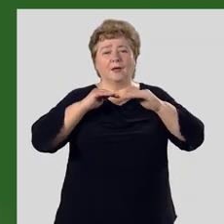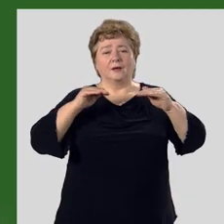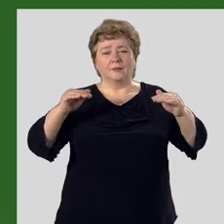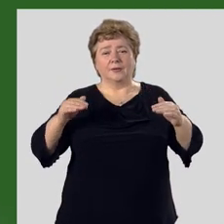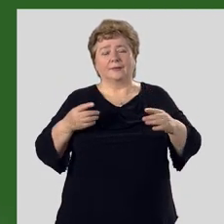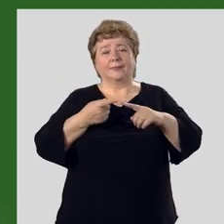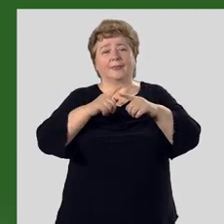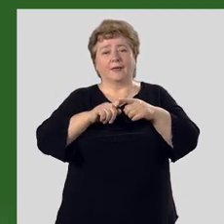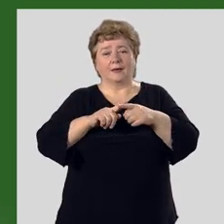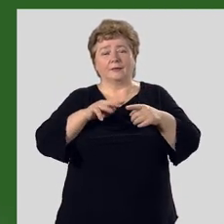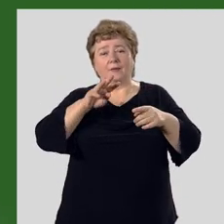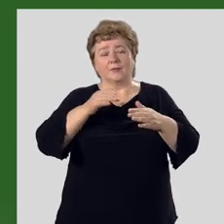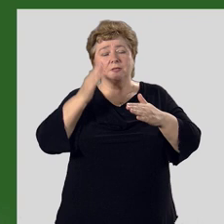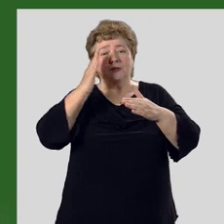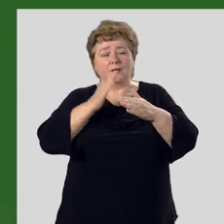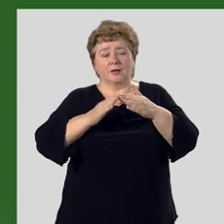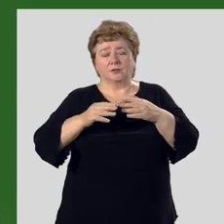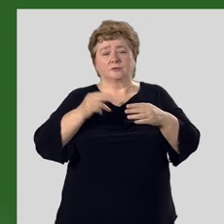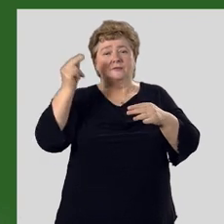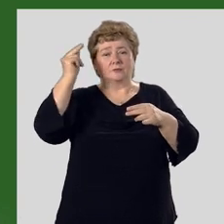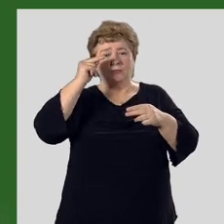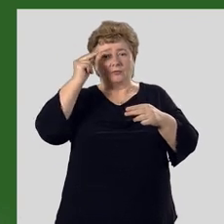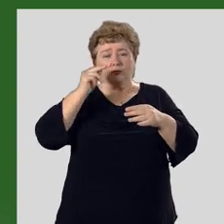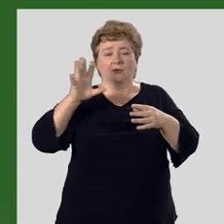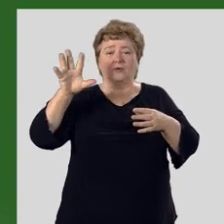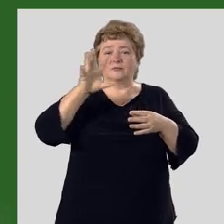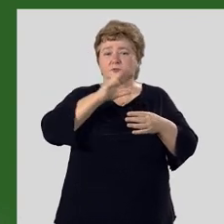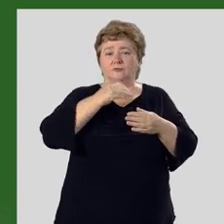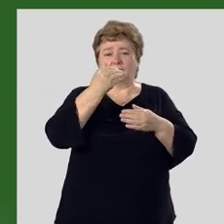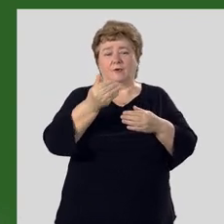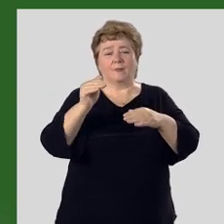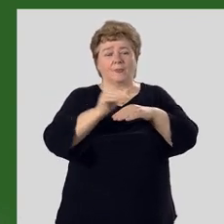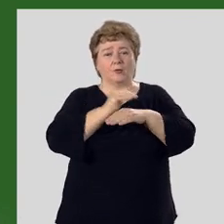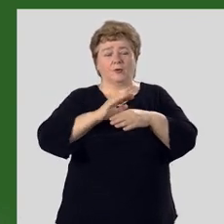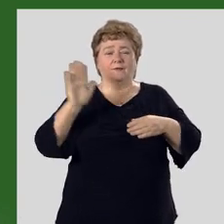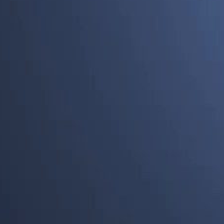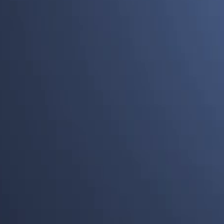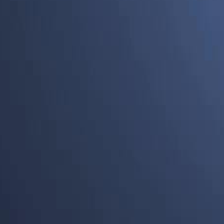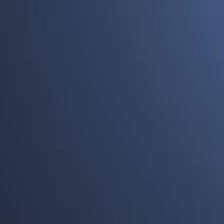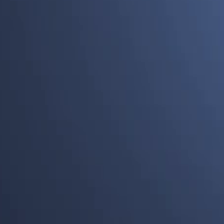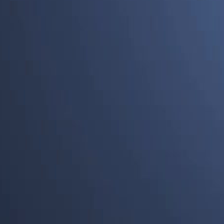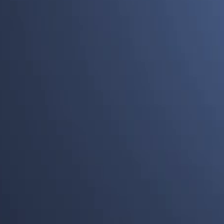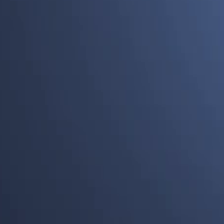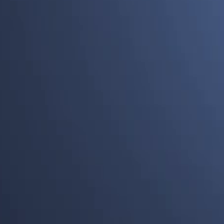Ребята, на этом мы завершаем наш урок. Всего доброго. До свидания.